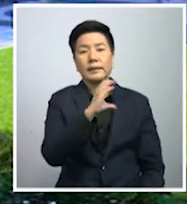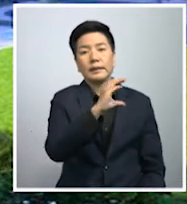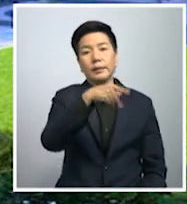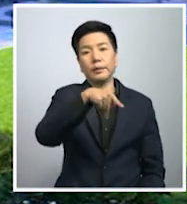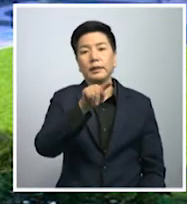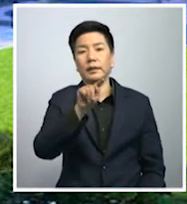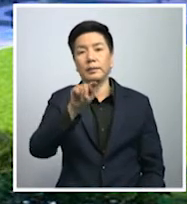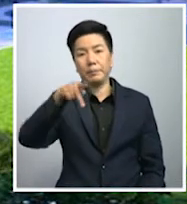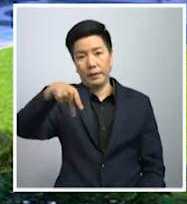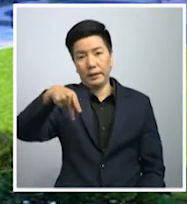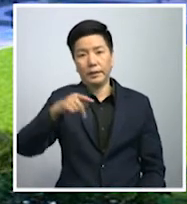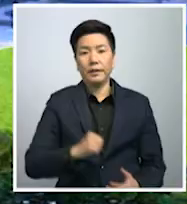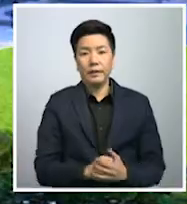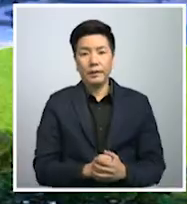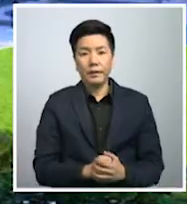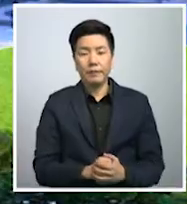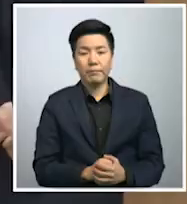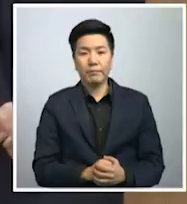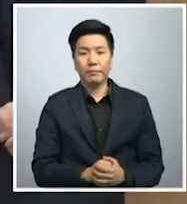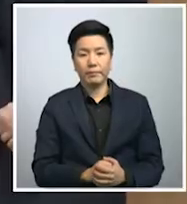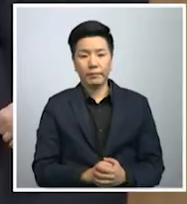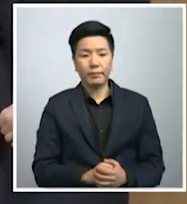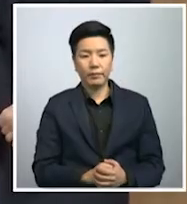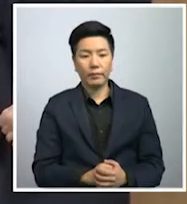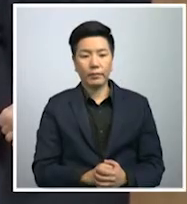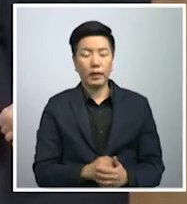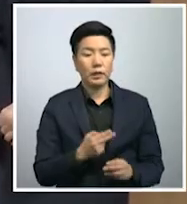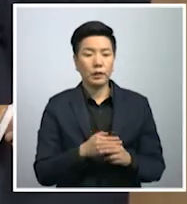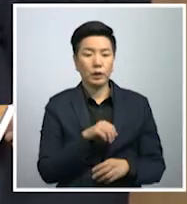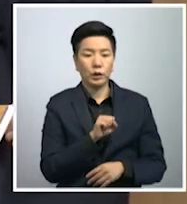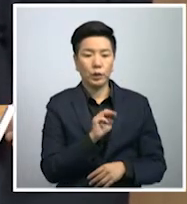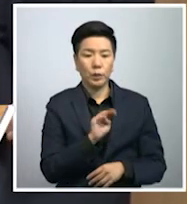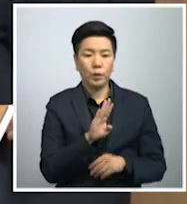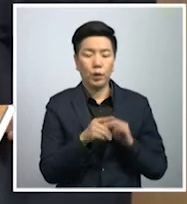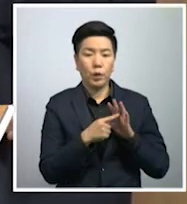ออกไปติตามเป็นที่เครือข่ายภาคประชาสังคมครับได้ยื่นข้อเรียกร้องครับเป็นหนังสือถึงสภาผู้แทนราษฎรครับให้เอาผิดรัฐบาลนะครับหลังจากที่ใช้อำนาจขัดกับพระธรรมนูญในกรณีที่มีการทำสัญญาตัวเหลี่ยมโดยประชาชนนั้นขาดการมีส่วนร่วมพร้อมขอให้มีการเปิดเวทีรับฟังความคิดเห็นเพิ่มเติมนะครับก่อนที่จะเข้าร่วมข้อตกลงเศรษฐกิจภาคพื้นแปซิฟิกหรือ4ปีที่พีครับ1